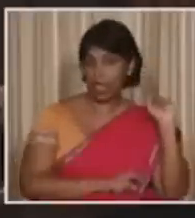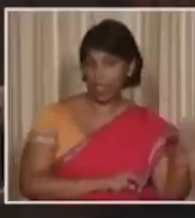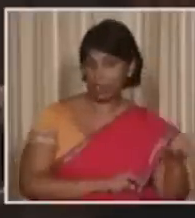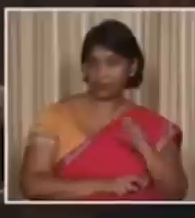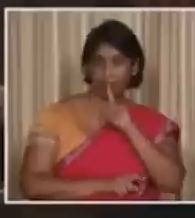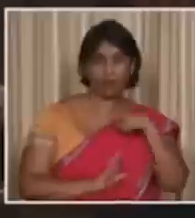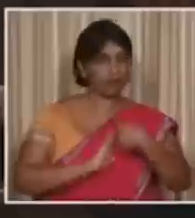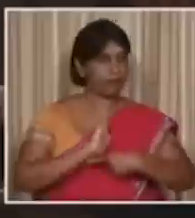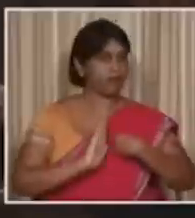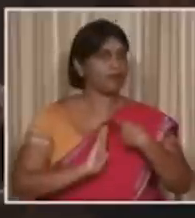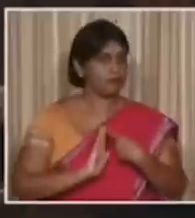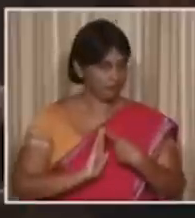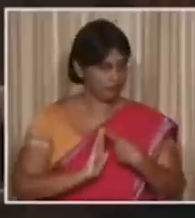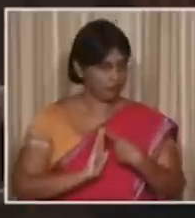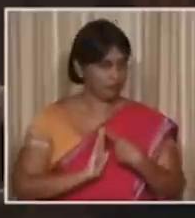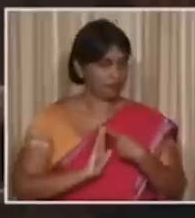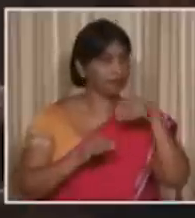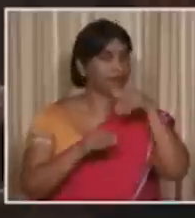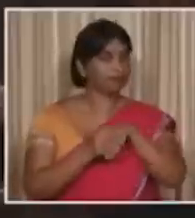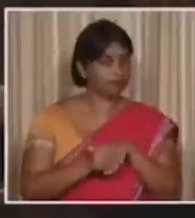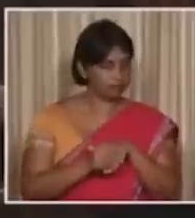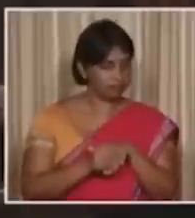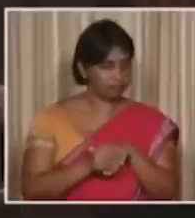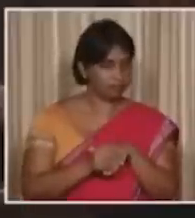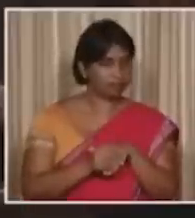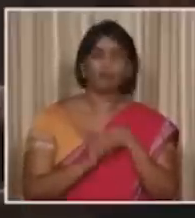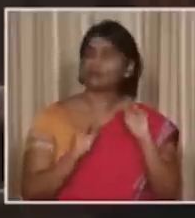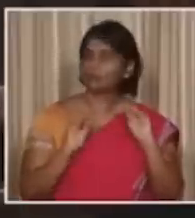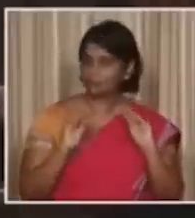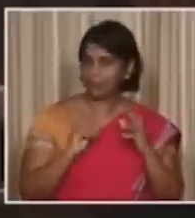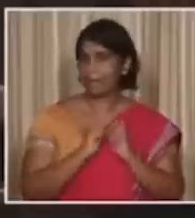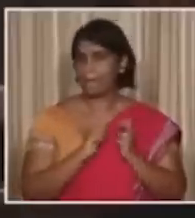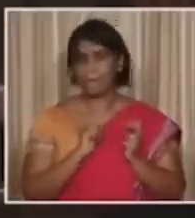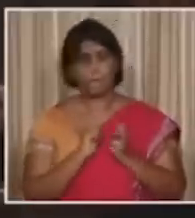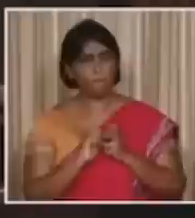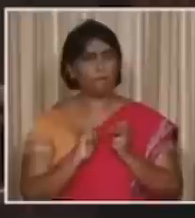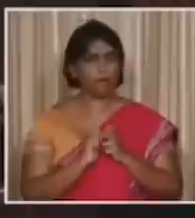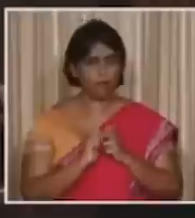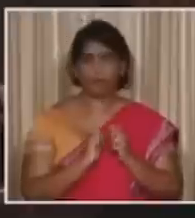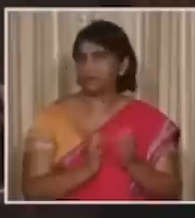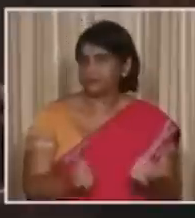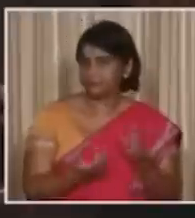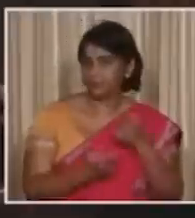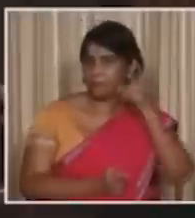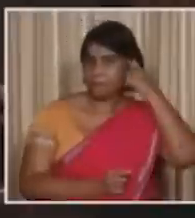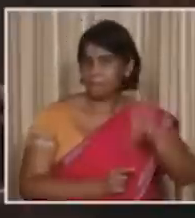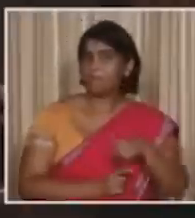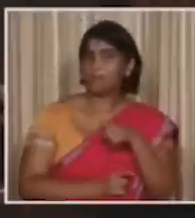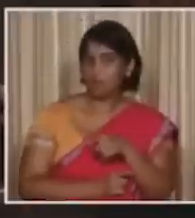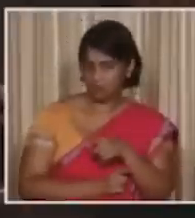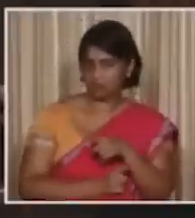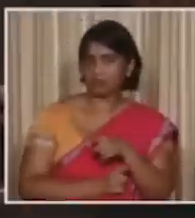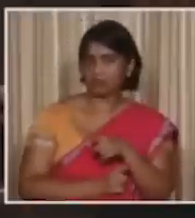குழப்பத்தை ஏற்படுத்தத்தான் முயற்சிருக்கிறீர்கள். வடுக்குநாரி மலையிலே ஒரு குழப்பம், எங்களுடைய குருந்தூர் மலையிலே ஒரு குழப்பம், குசலான மலையிலே ஒரு குழப்பம், அரிசிமலை என்று சொல்லி